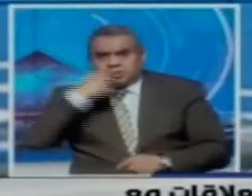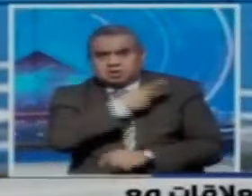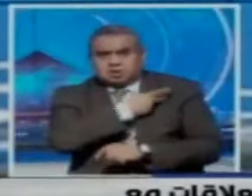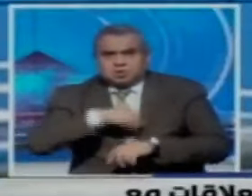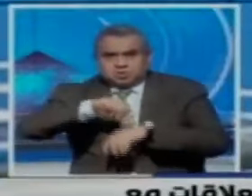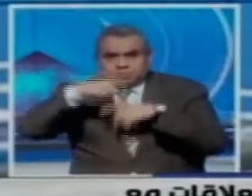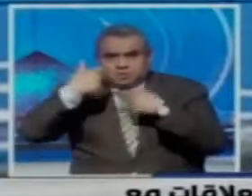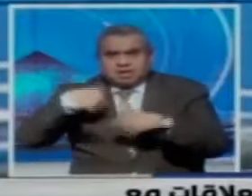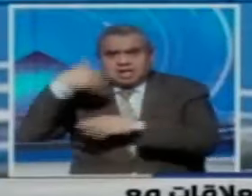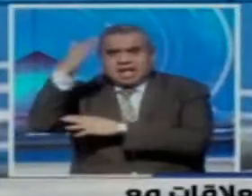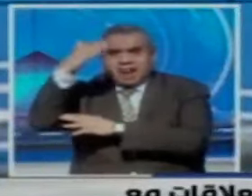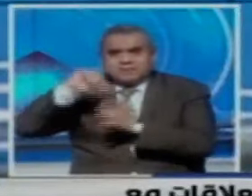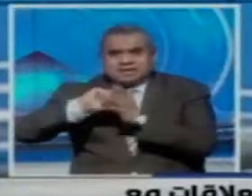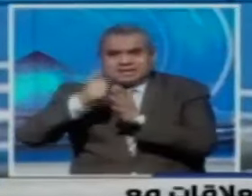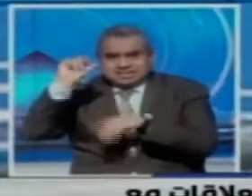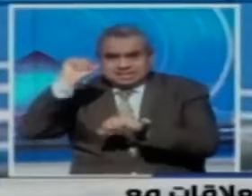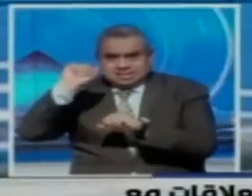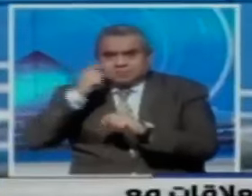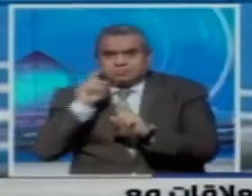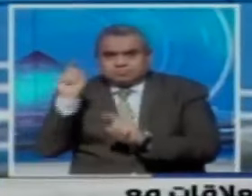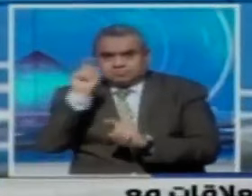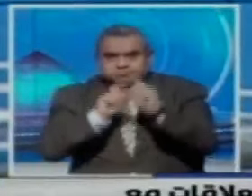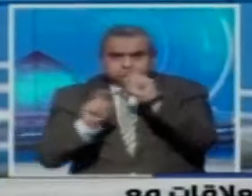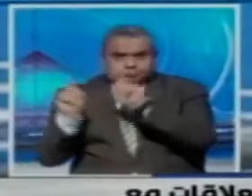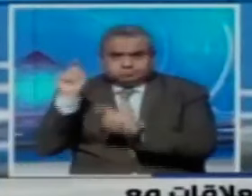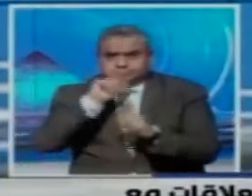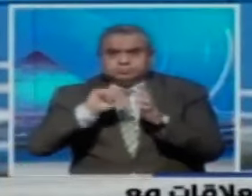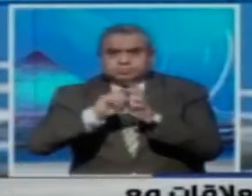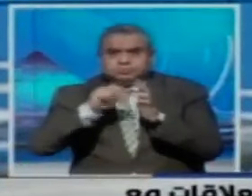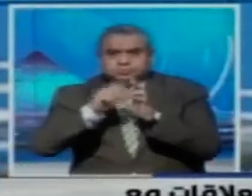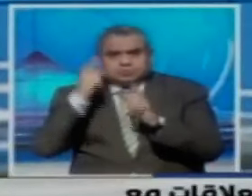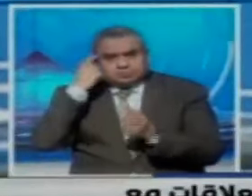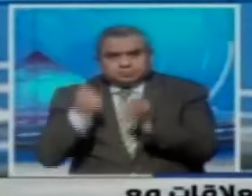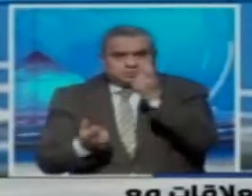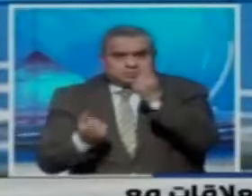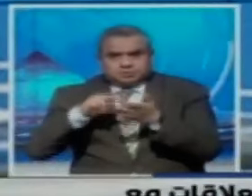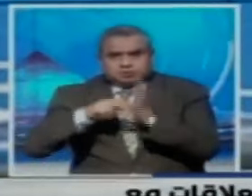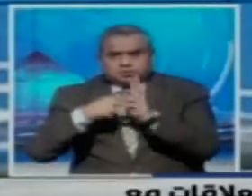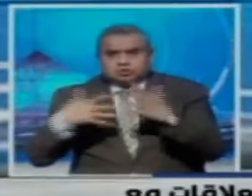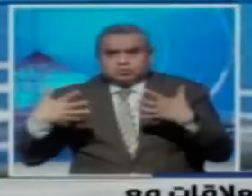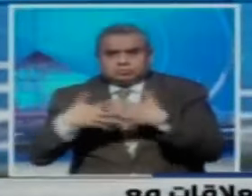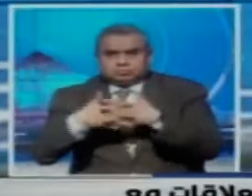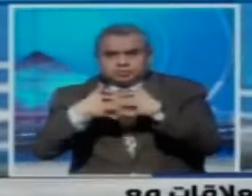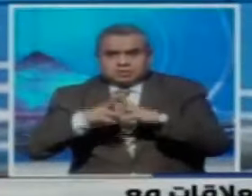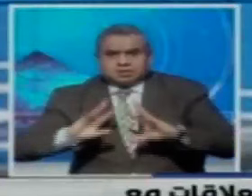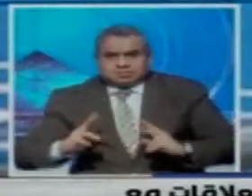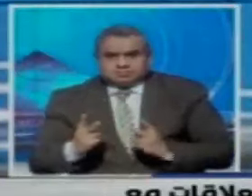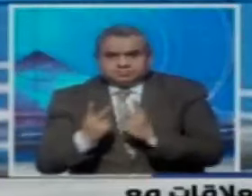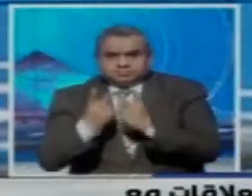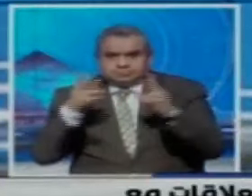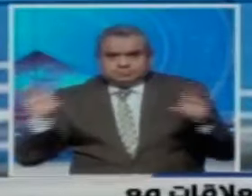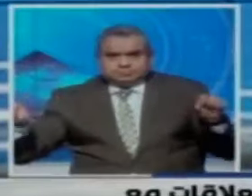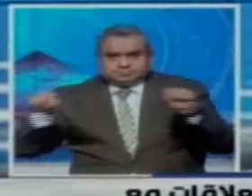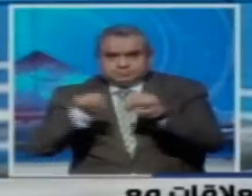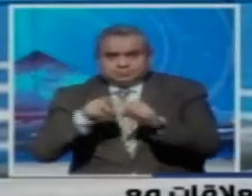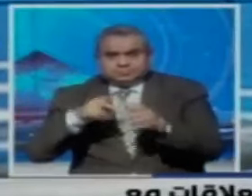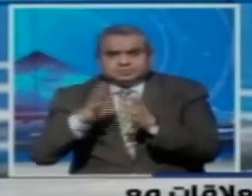بمدينة العالمين الجديدة، حيث ناقشا مستجدات جهود تعزيز العلاقات مع شركاء التنمية متعددي